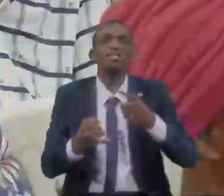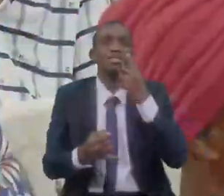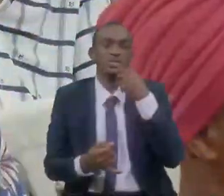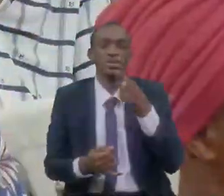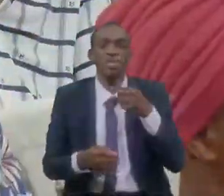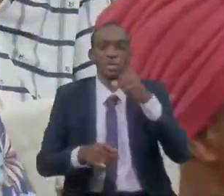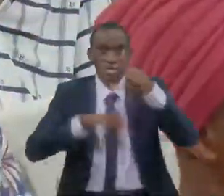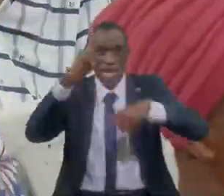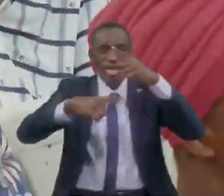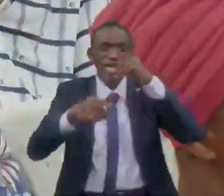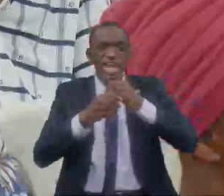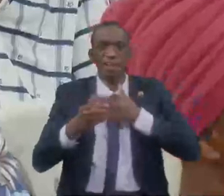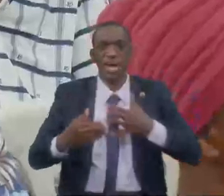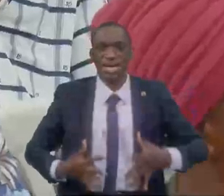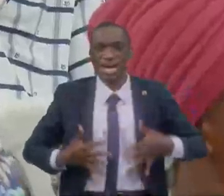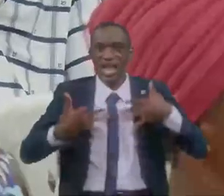Dans ma vie,